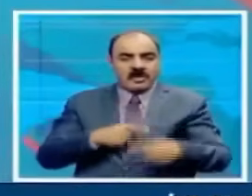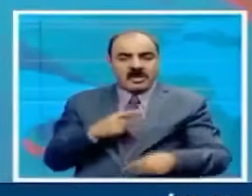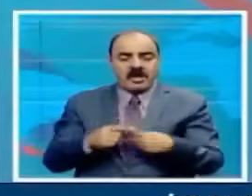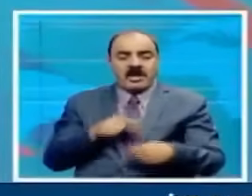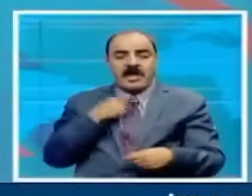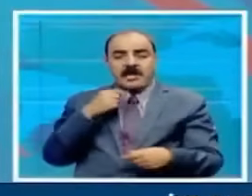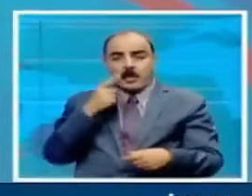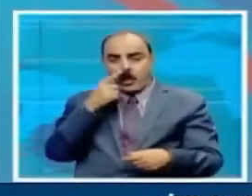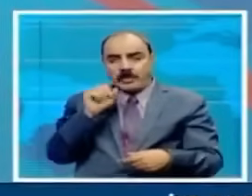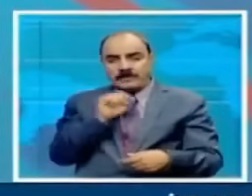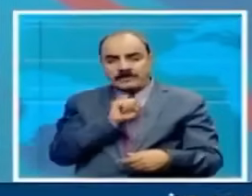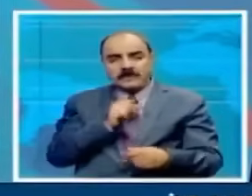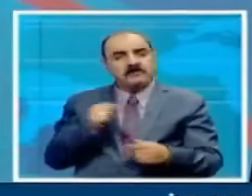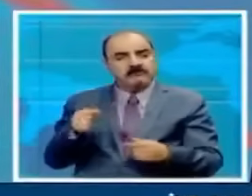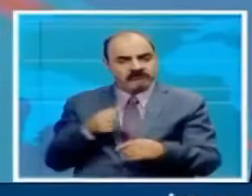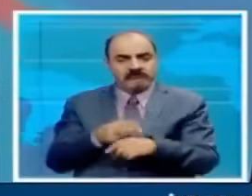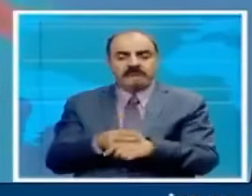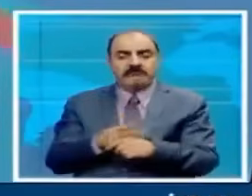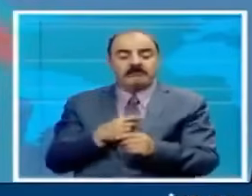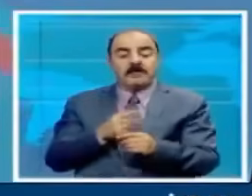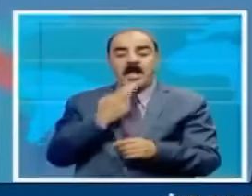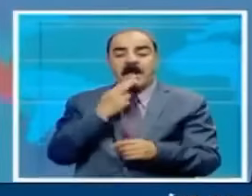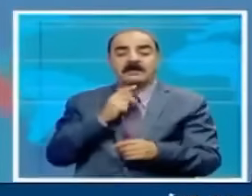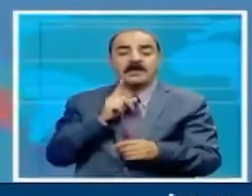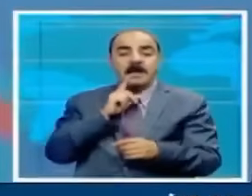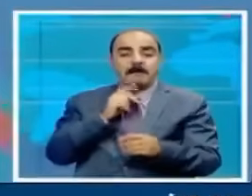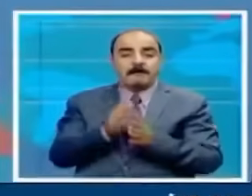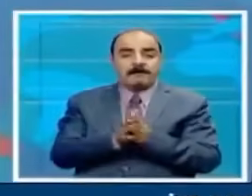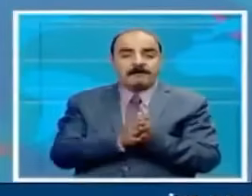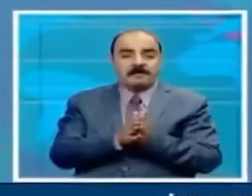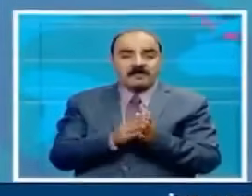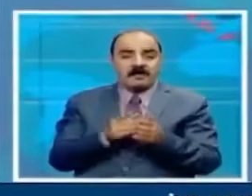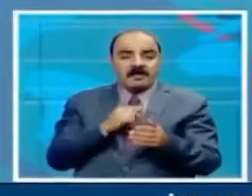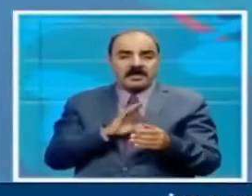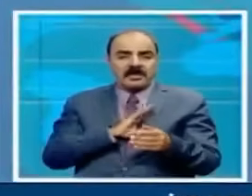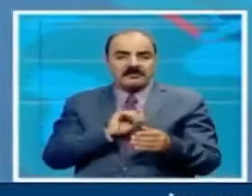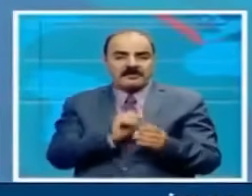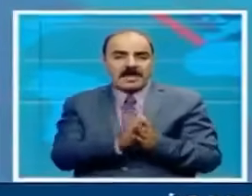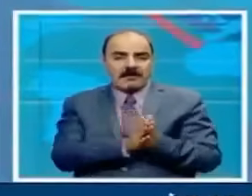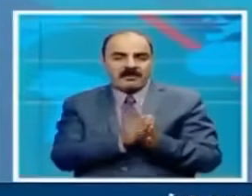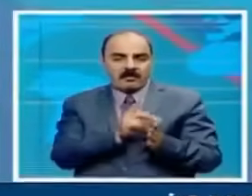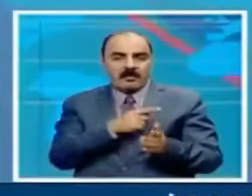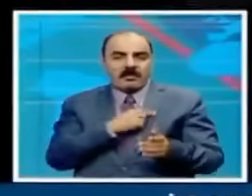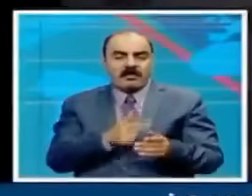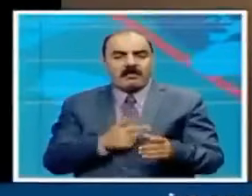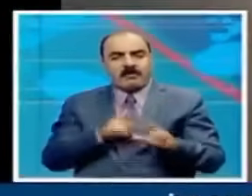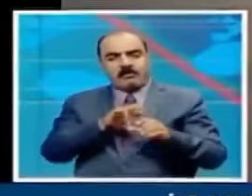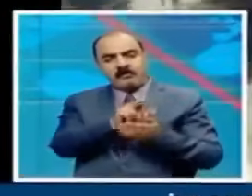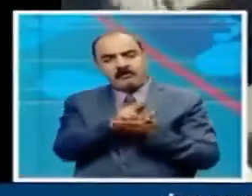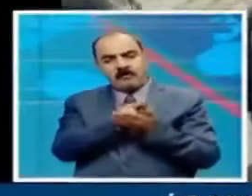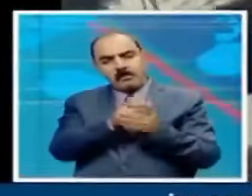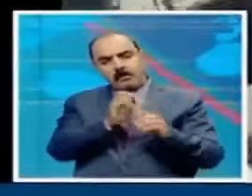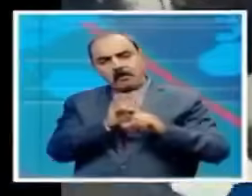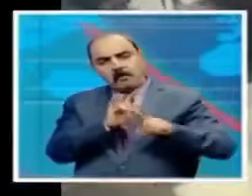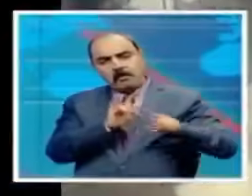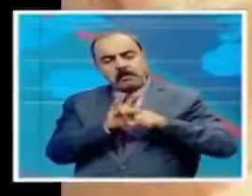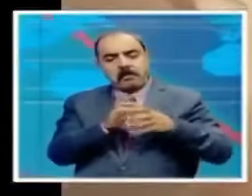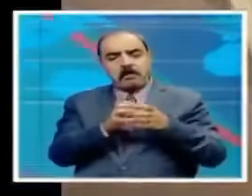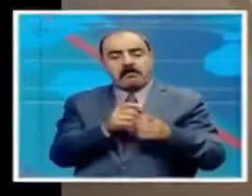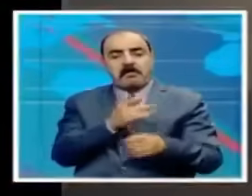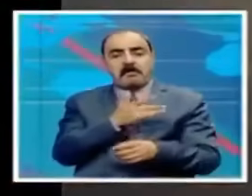لا سيما في مدينة خان يونس. وأعلنت كتائب القسام الجناح العسكري لحركة حماس أنها دمرت